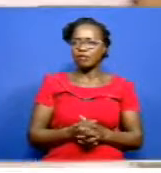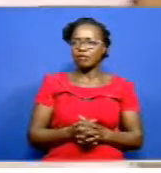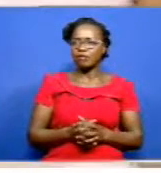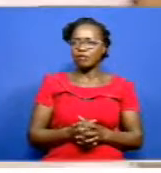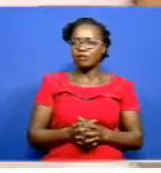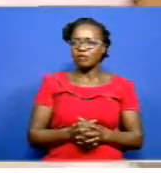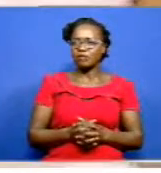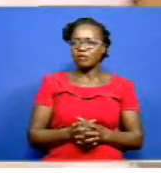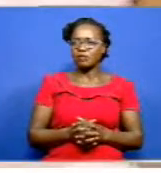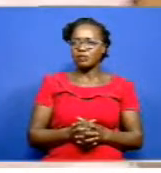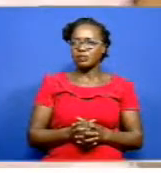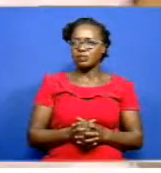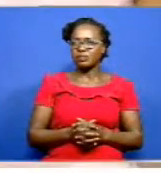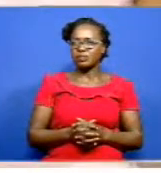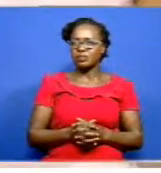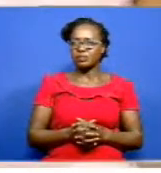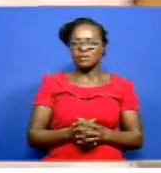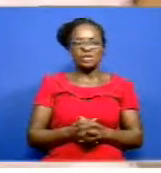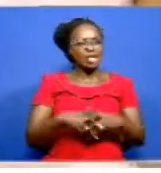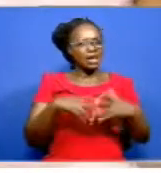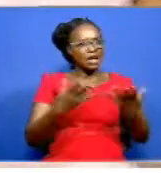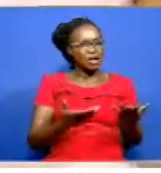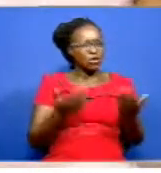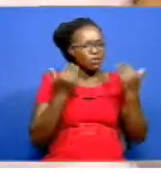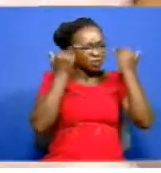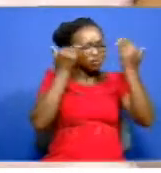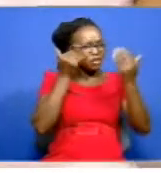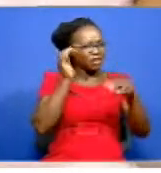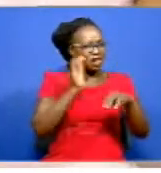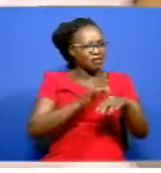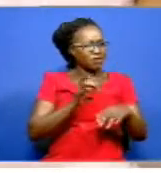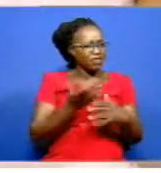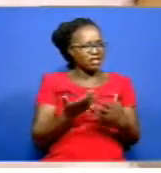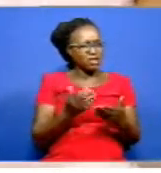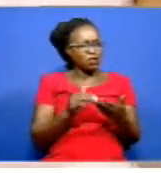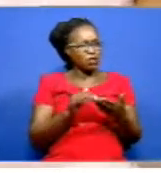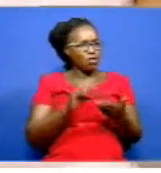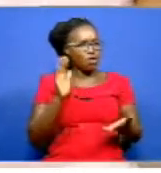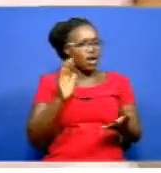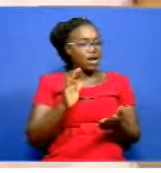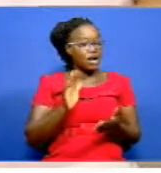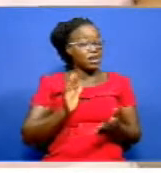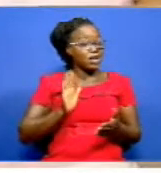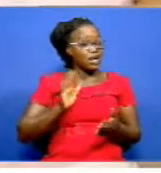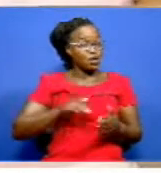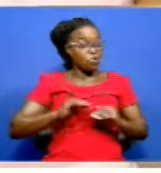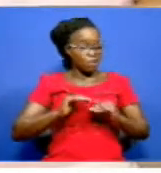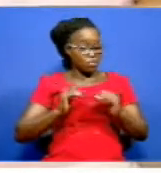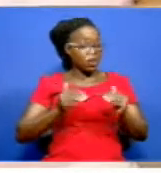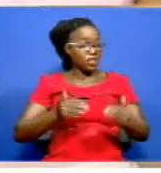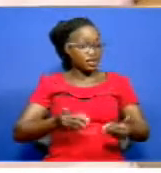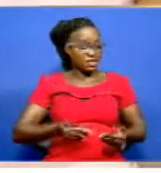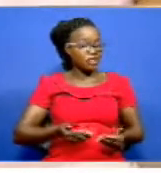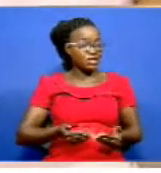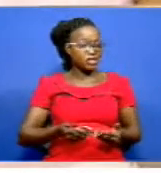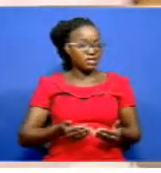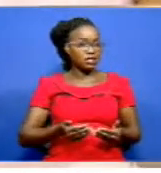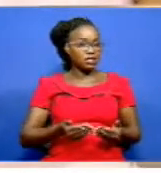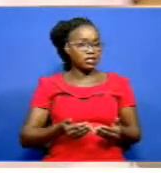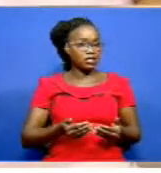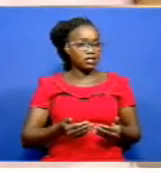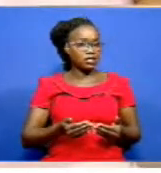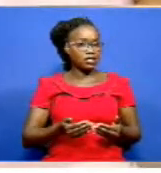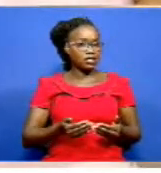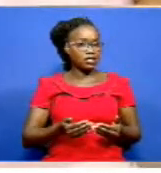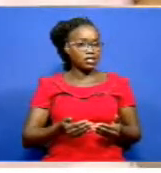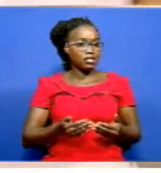Je, depression inaathiri vipi Nancy zaidi kwa mama mjamzito akiwa ana hiyo